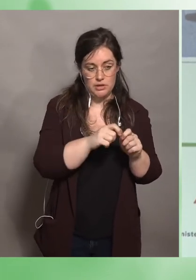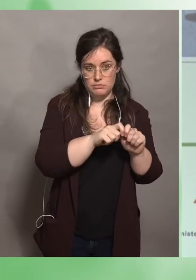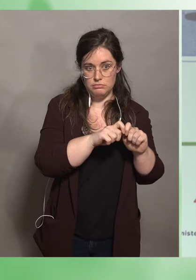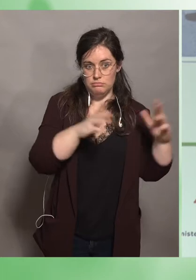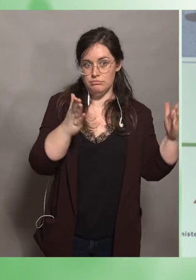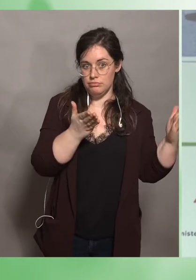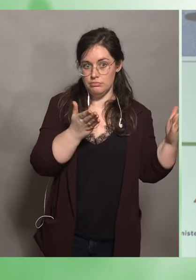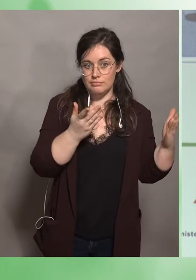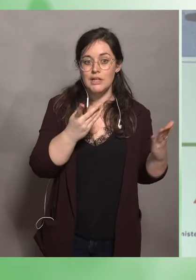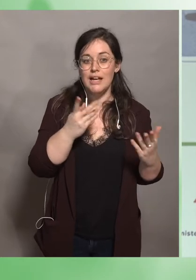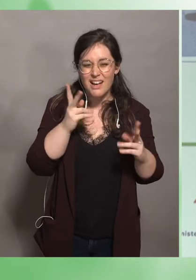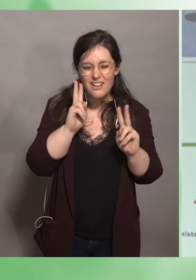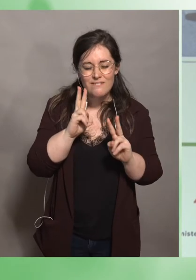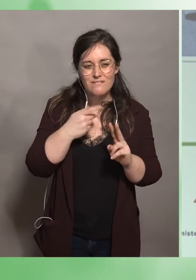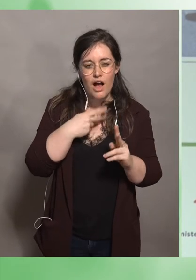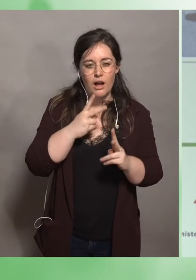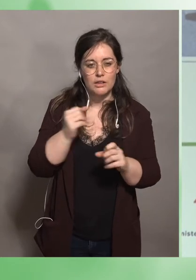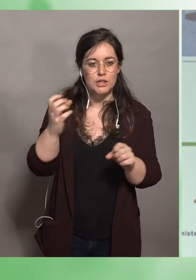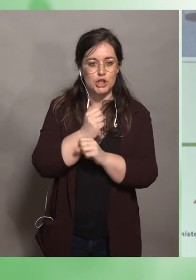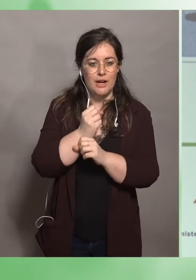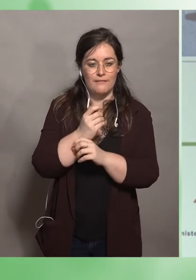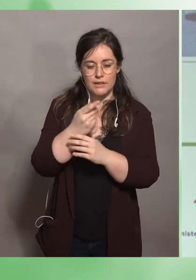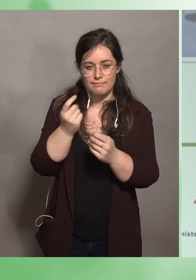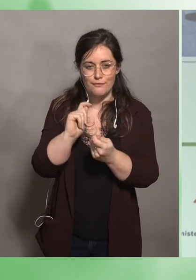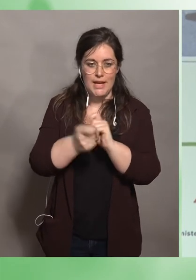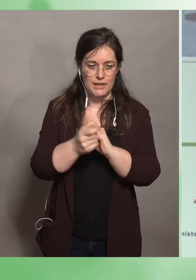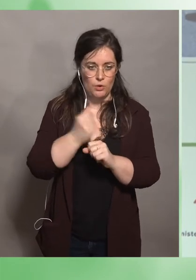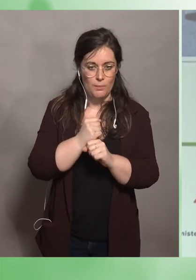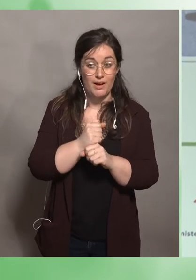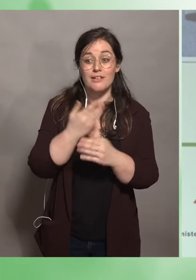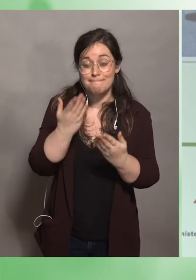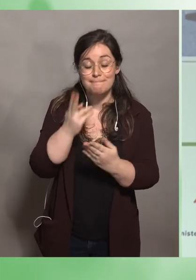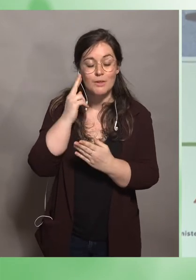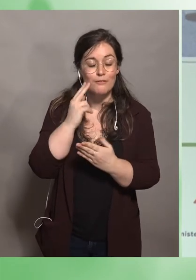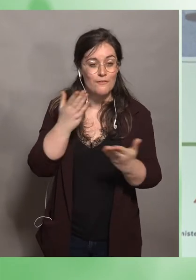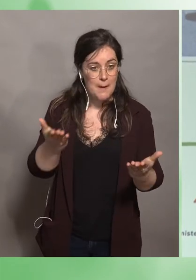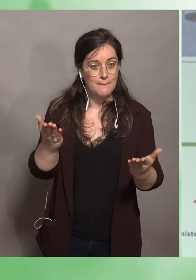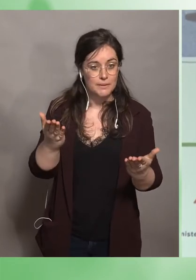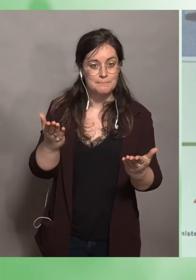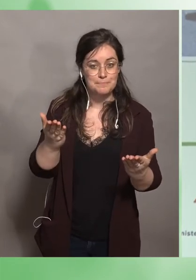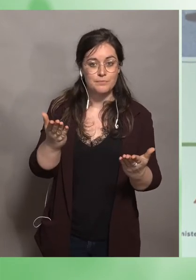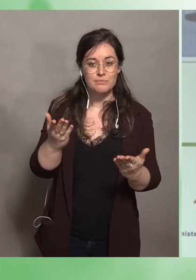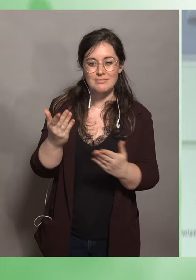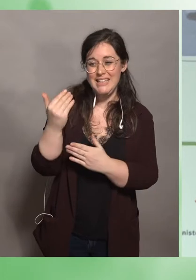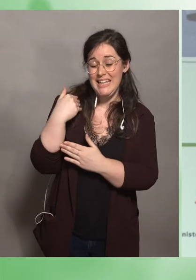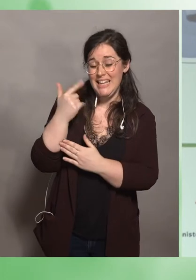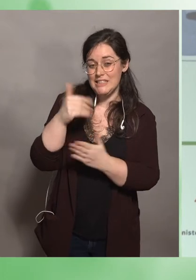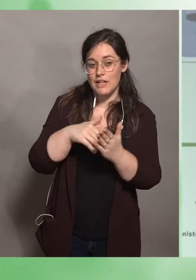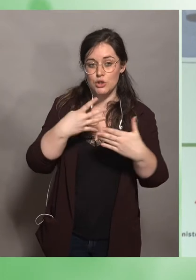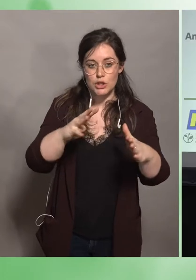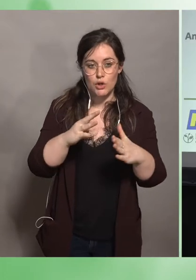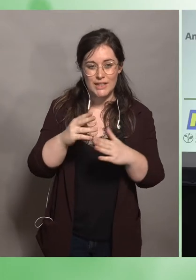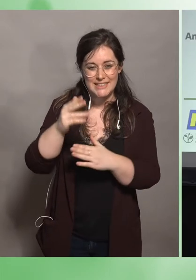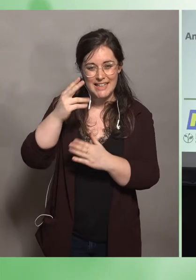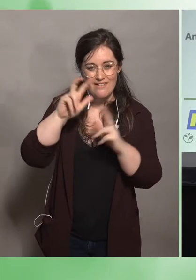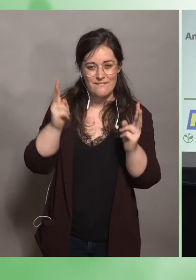wirklichen Impact haben kann. Und da komme ich wieder auf Sie zurück als Unternehmerin und Unternehmer. 2019 bei der Weltmeisterschaft ist mir das bewusst geworden. Ein